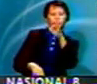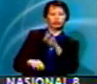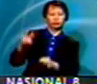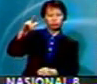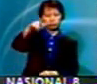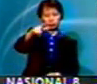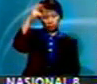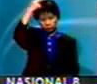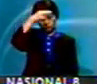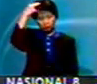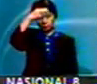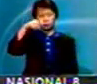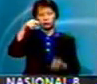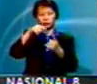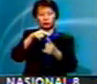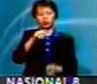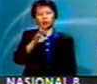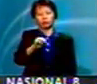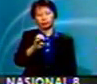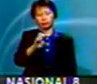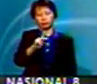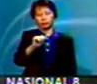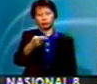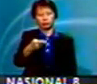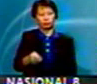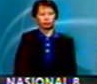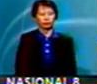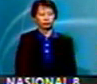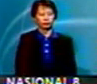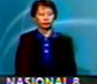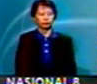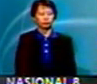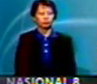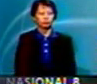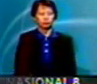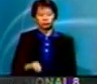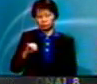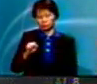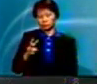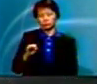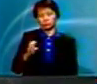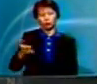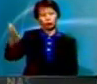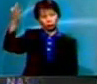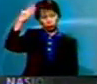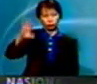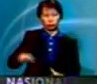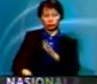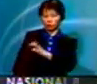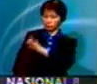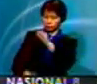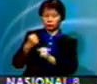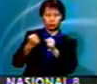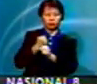menunaikan haji di Mekah. Iswadi pernah ditawarkan untuk menunaikan haji pada